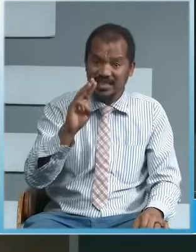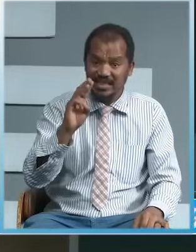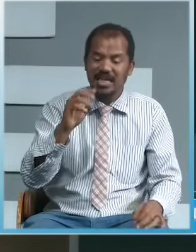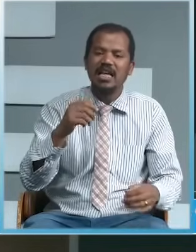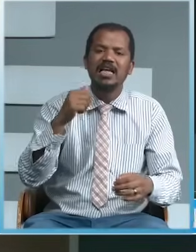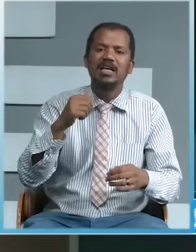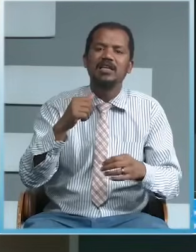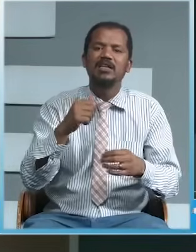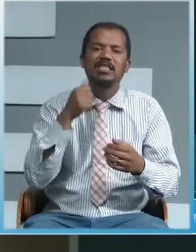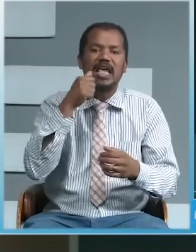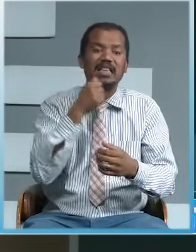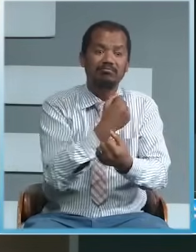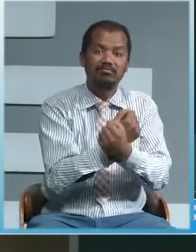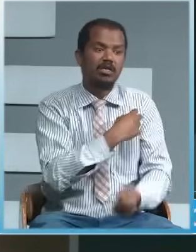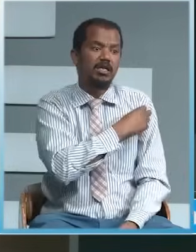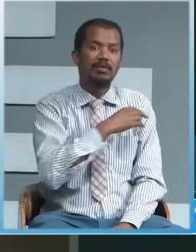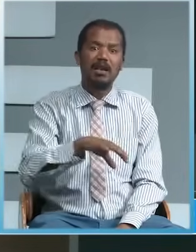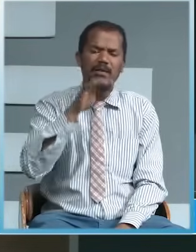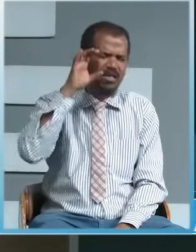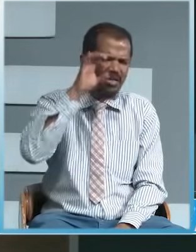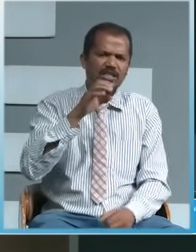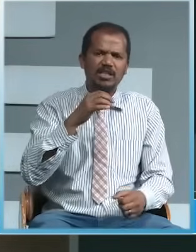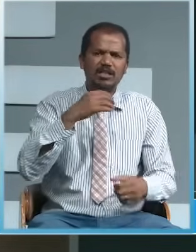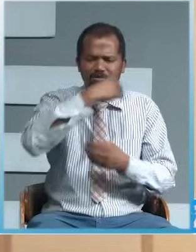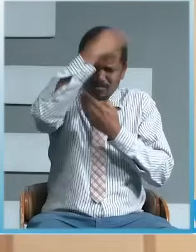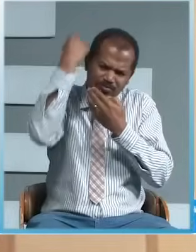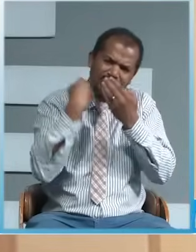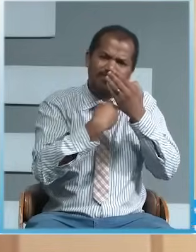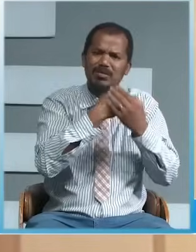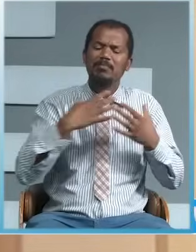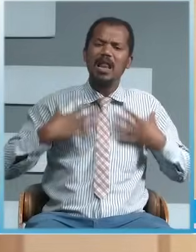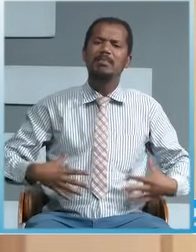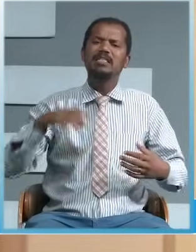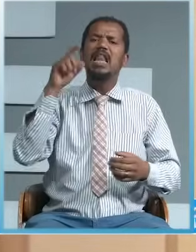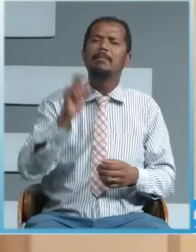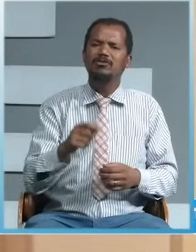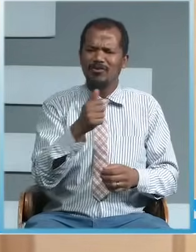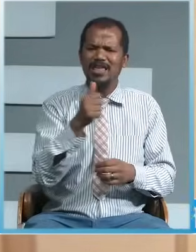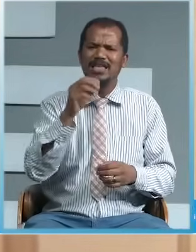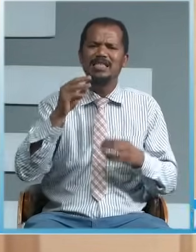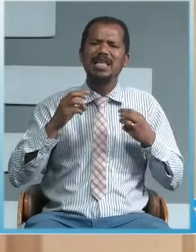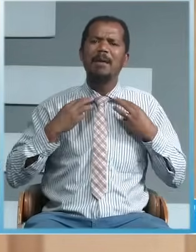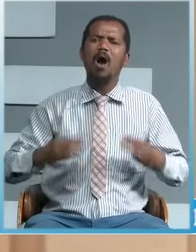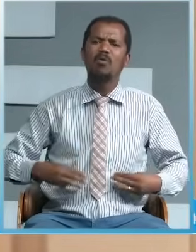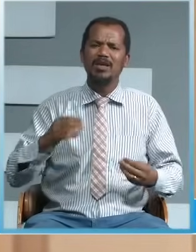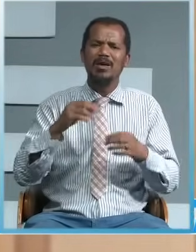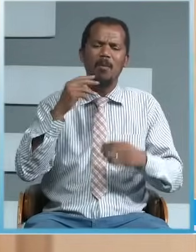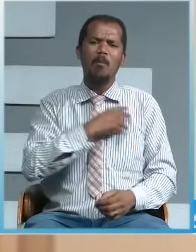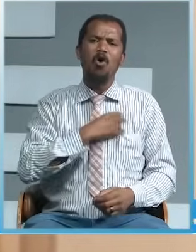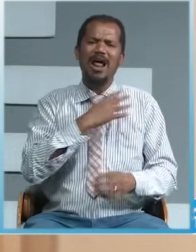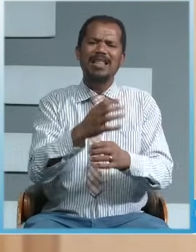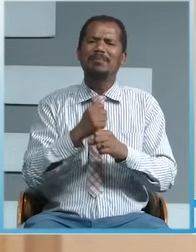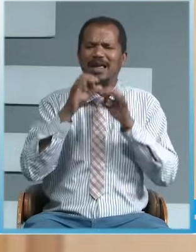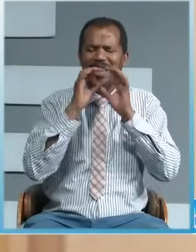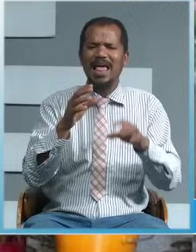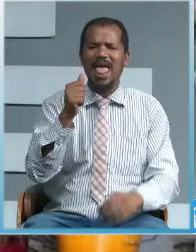ራይስ አንደርሰን ሴት ታራሚዎች ሕክምና ለማግኘት የግድ ሂጃብ መልበስ አለባቸው የሚለው ሕግ ኢሰብአዊና የሞራል ተቀባይነት